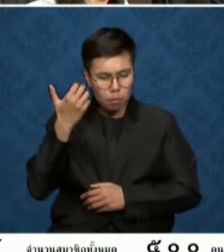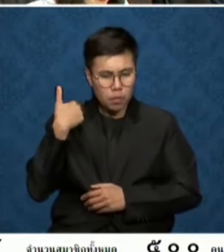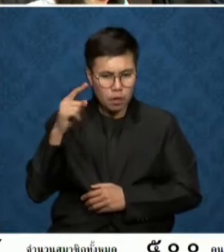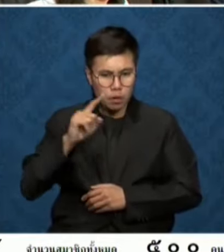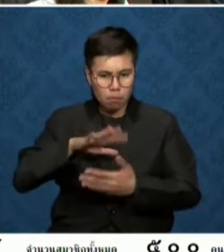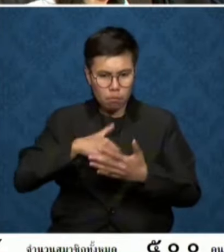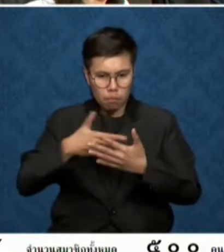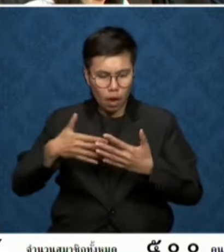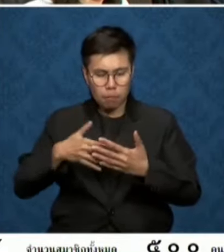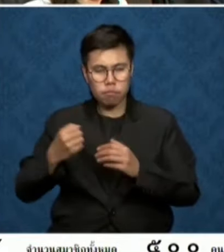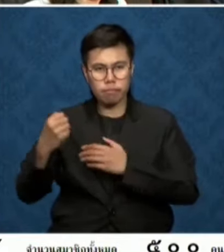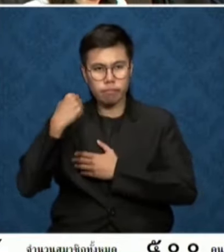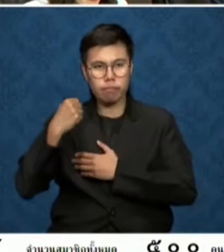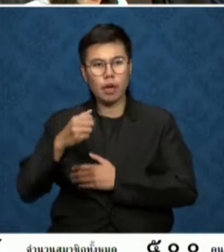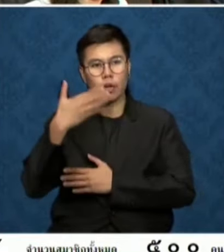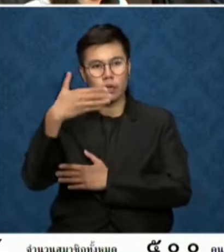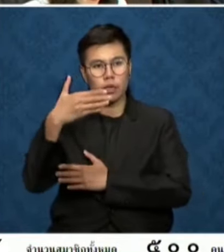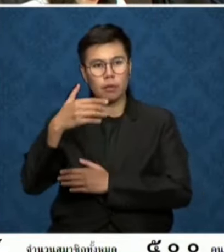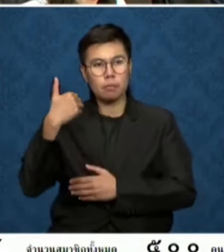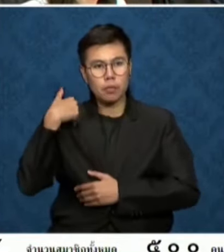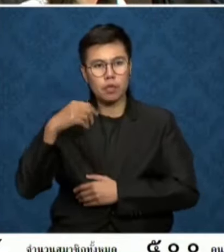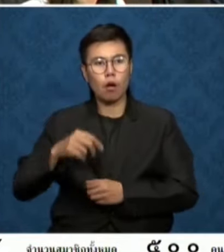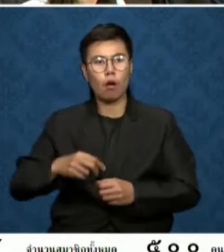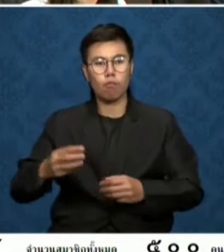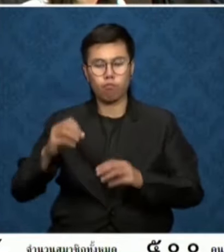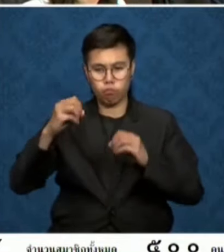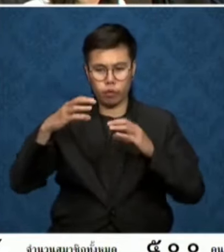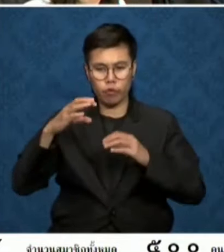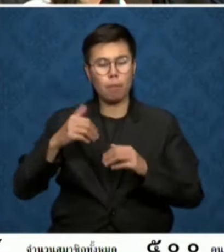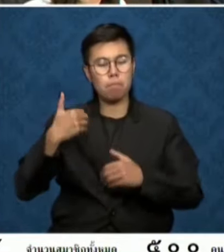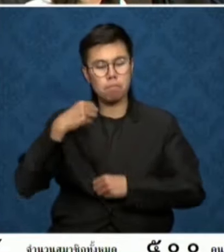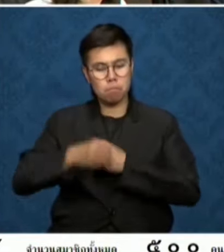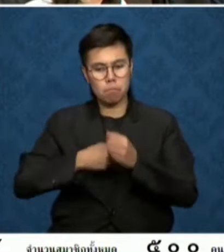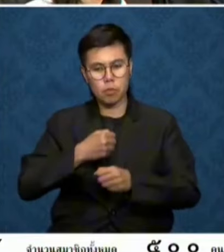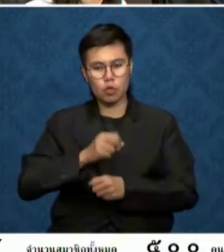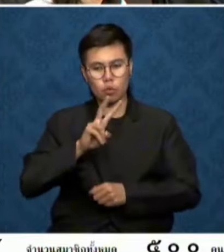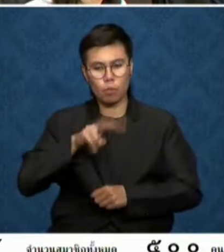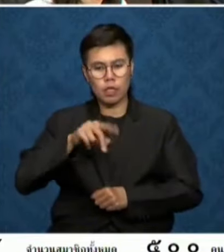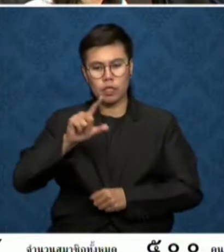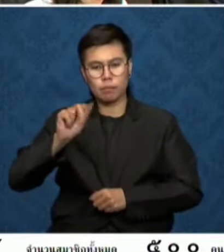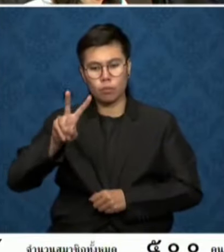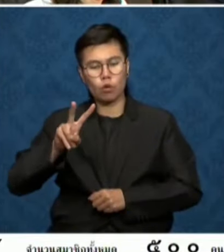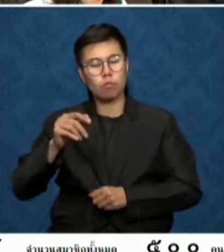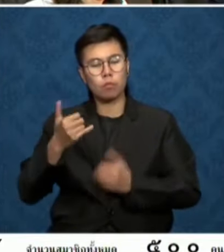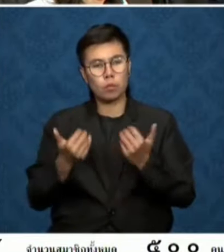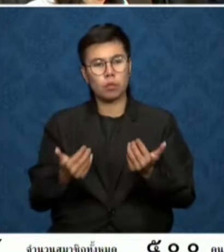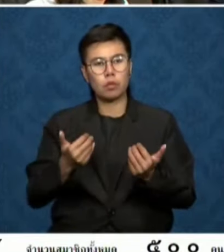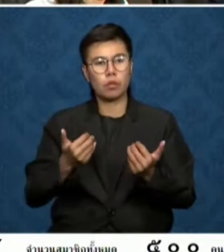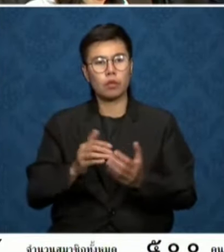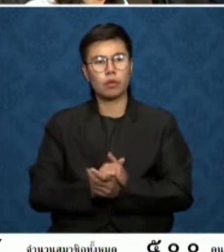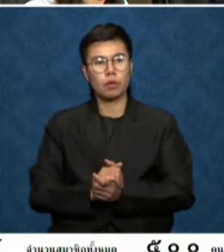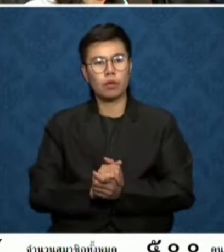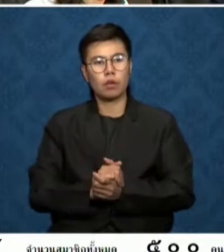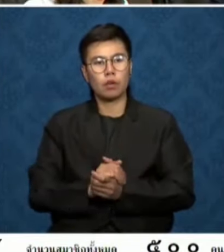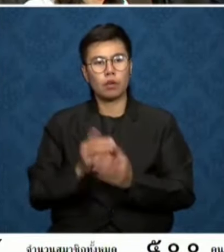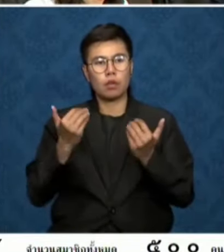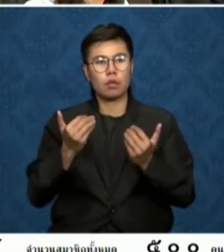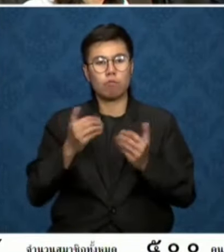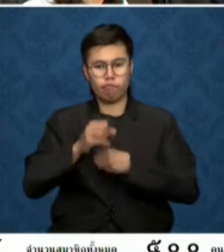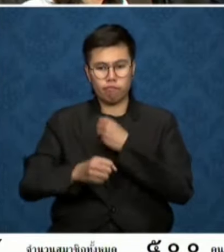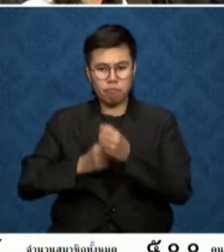พลังงานชาติมีแผนในการผลิตกำลังไฟฟ้ามาตั้งแต่ปี2022จนป่านนี้แล้วนะคะผ่านมา